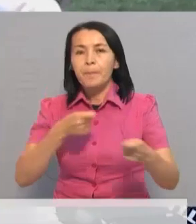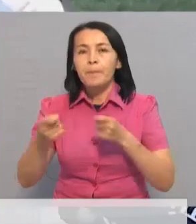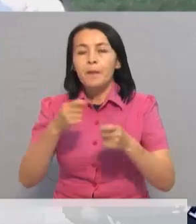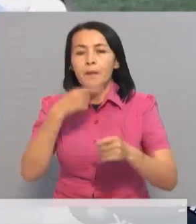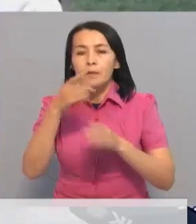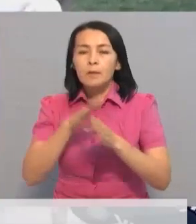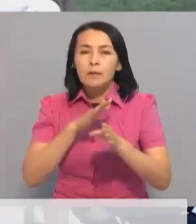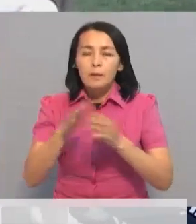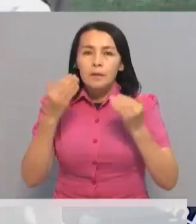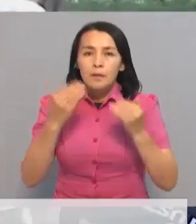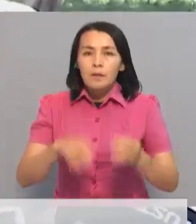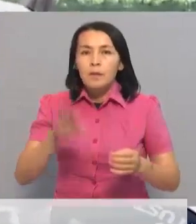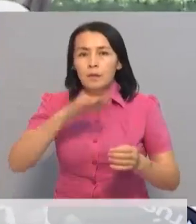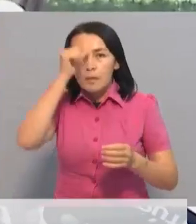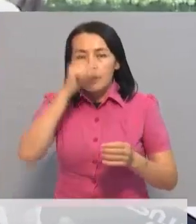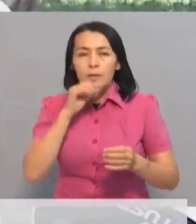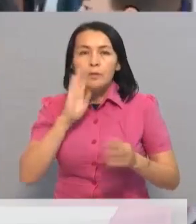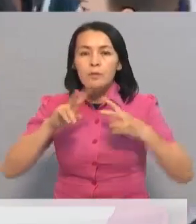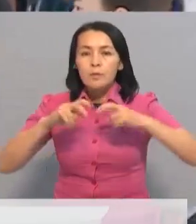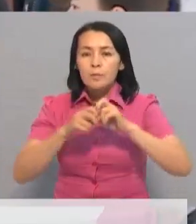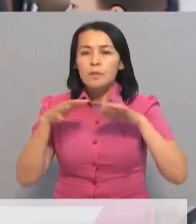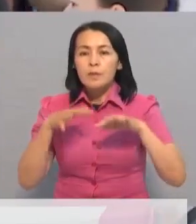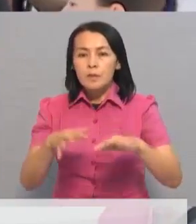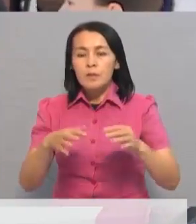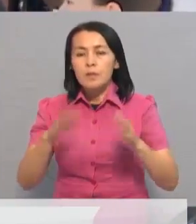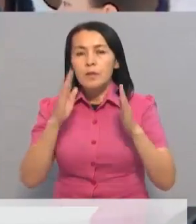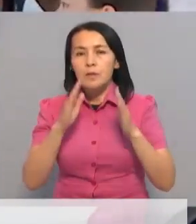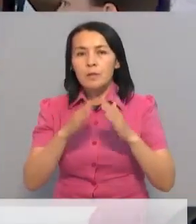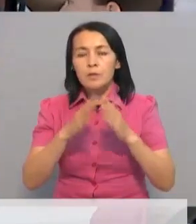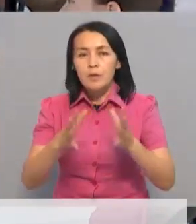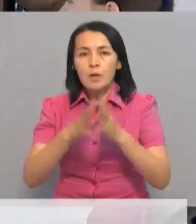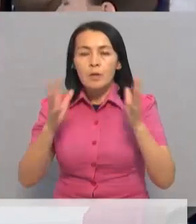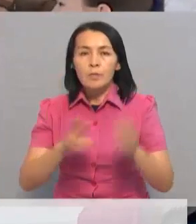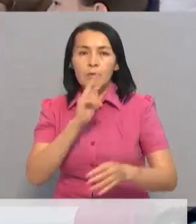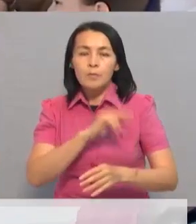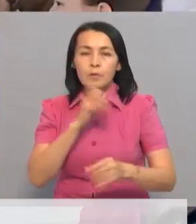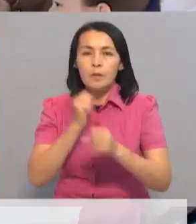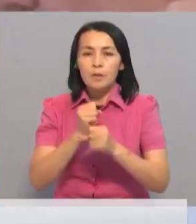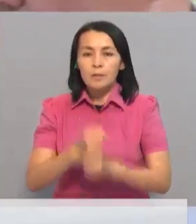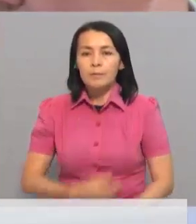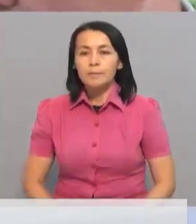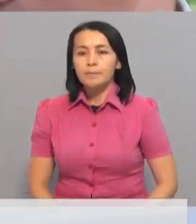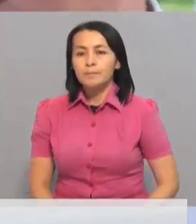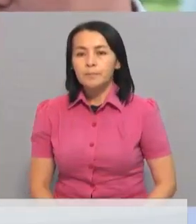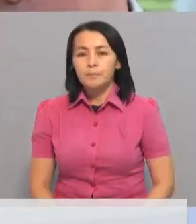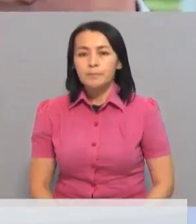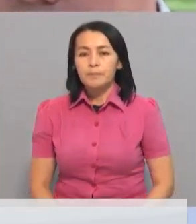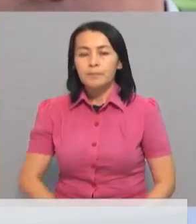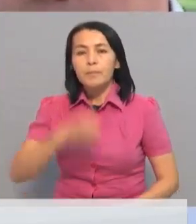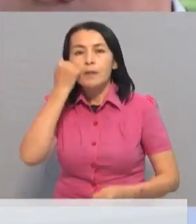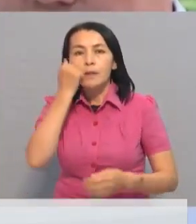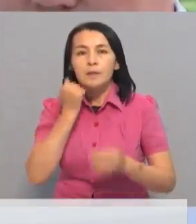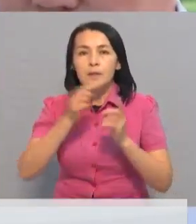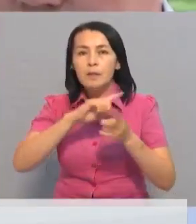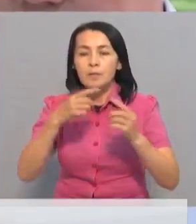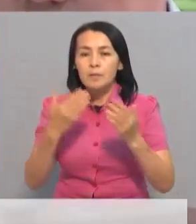басшысының айтуынша, биыл қазан айында су проблемасы шешіледі. Тұрғын алапта ауқымды жұмыстар атқарылып жатыр. Ескісін алып, жаңасын салып жатыр.